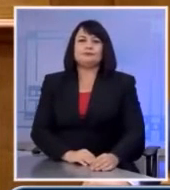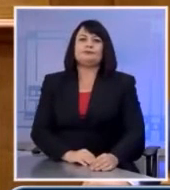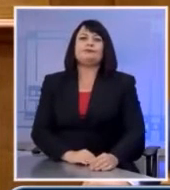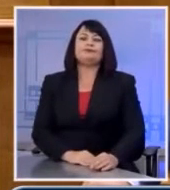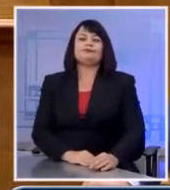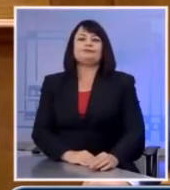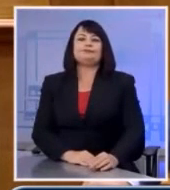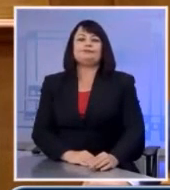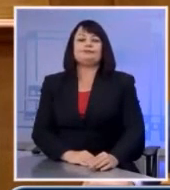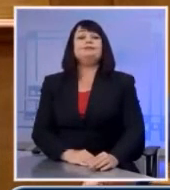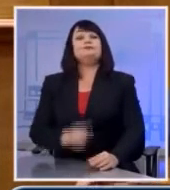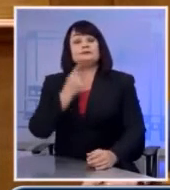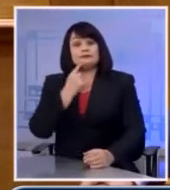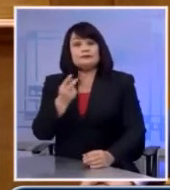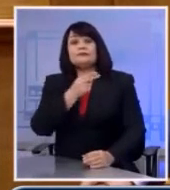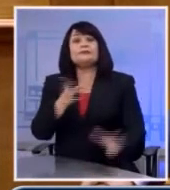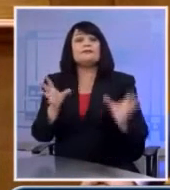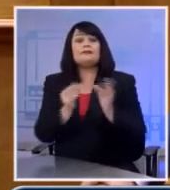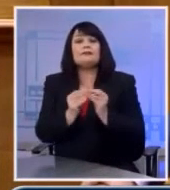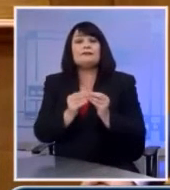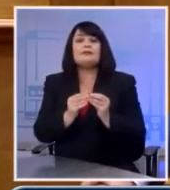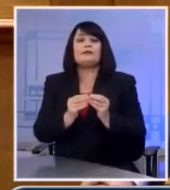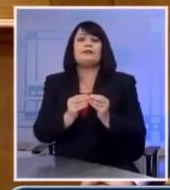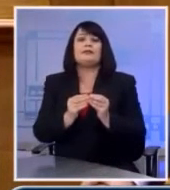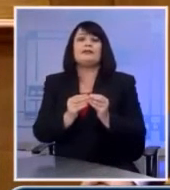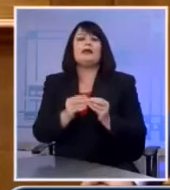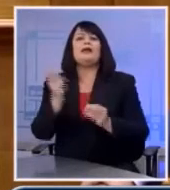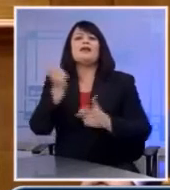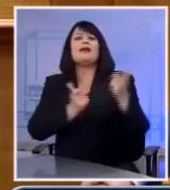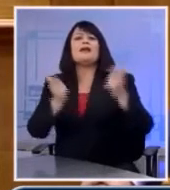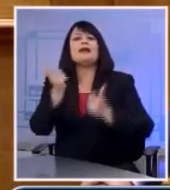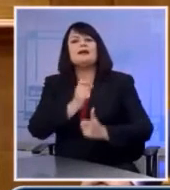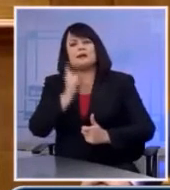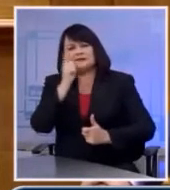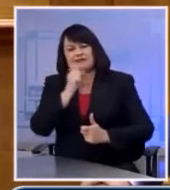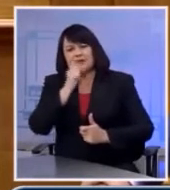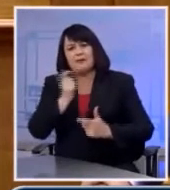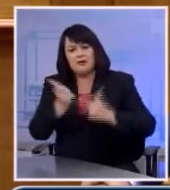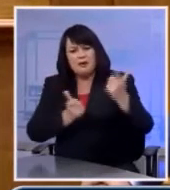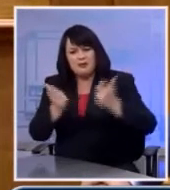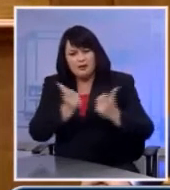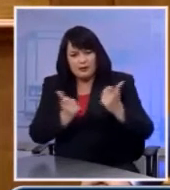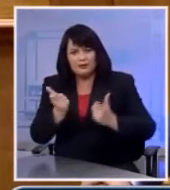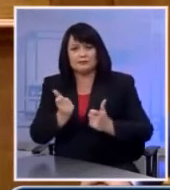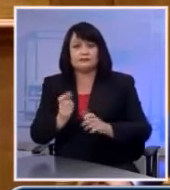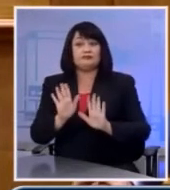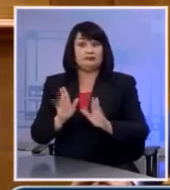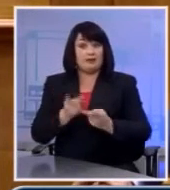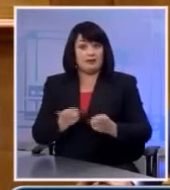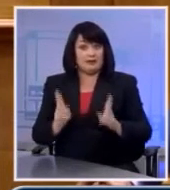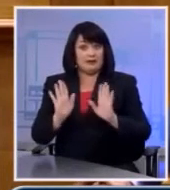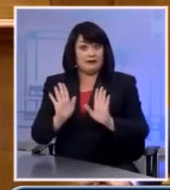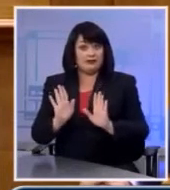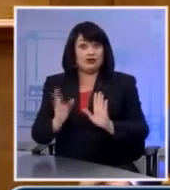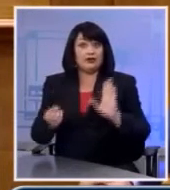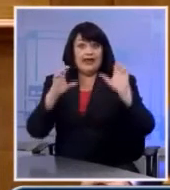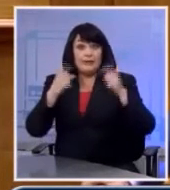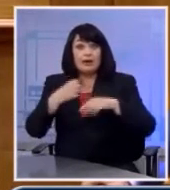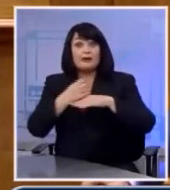Να μιλήσουμε λοιπόν τώρα για το θέμα των θαλασσοδανείων, κυρίες και κύριοι συνάδελφοι. Δεν θα το αφήσουμε έτσι αυτό. Στα κόμματά σας